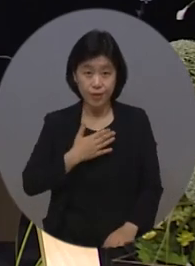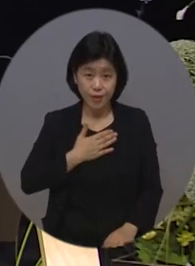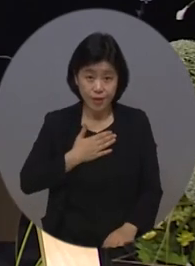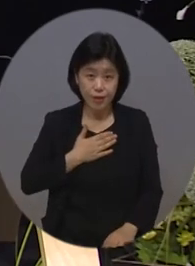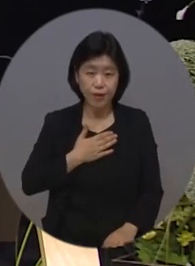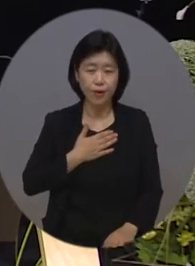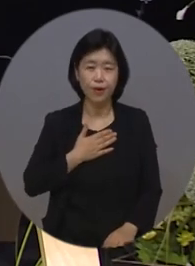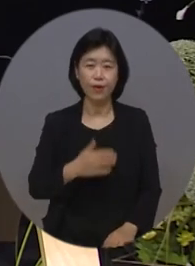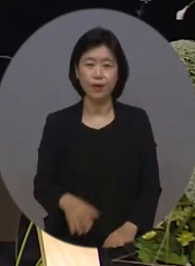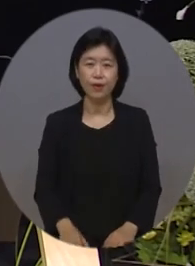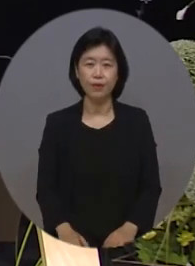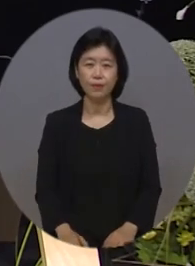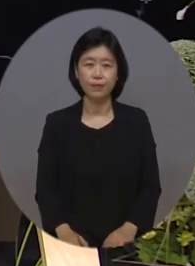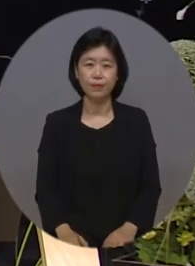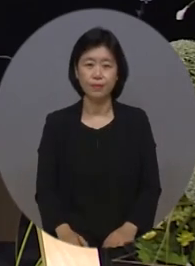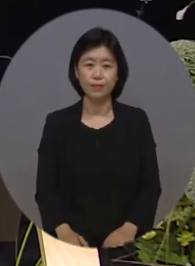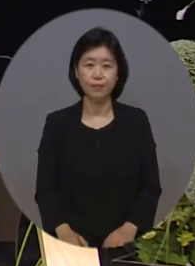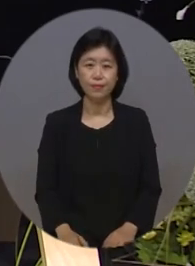자세가 성스럽듯,